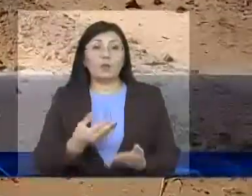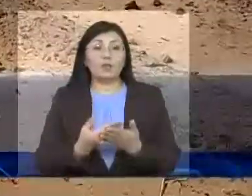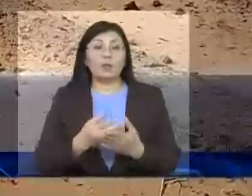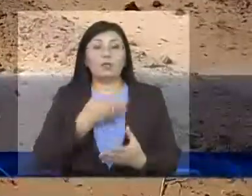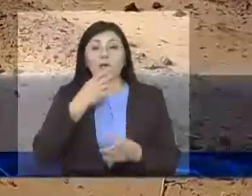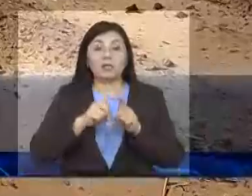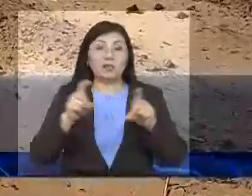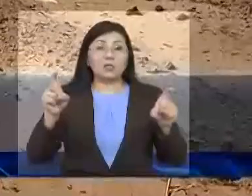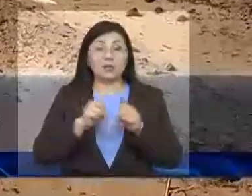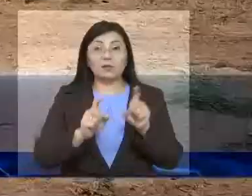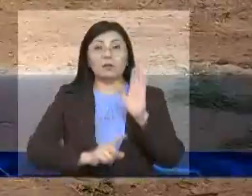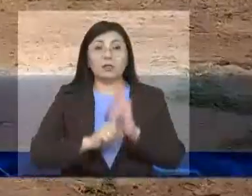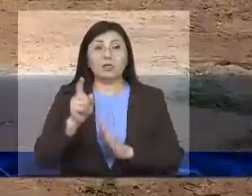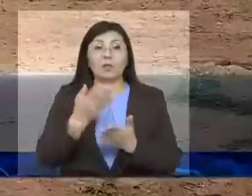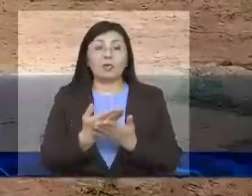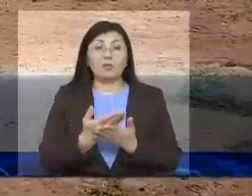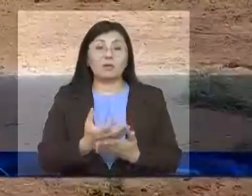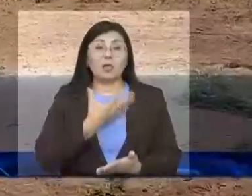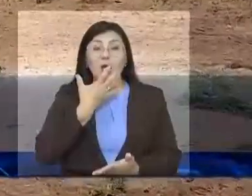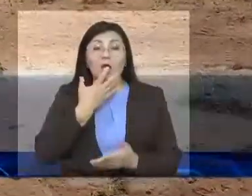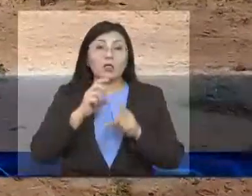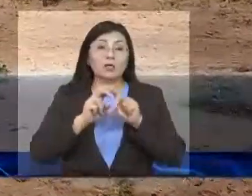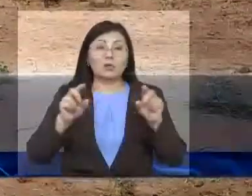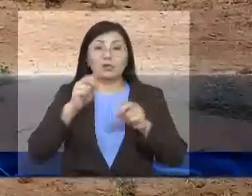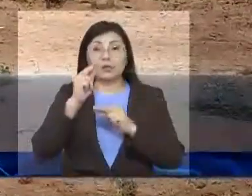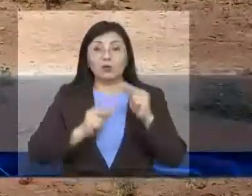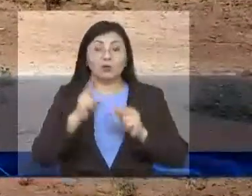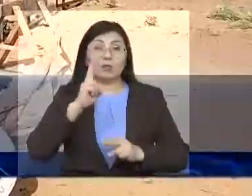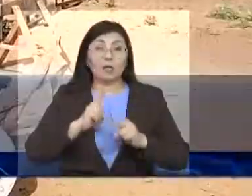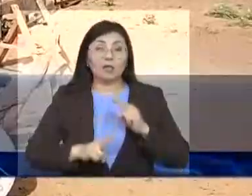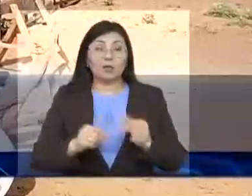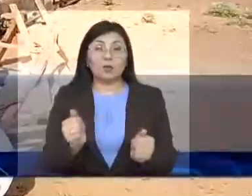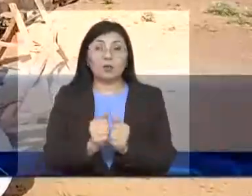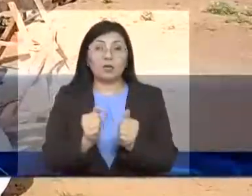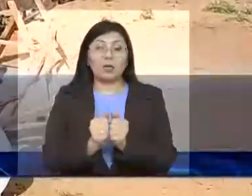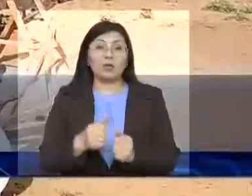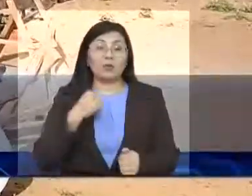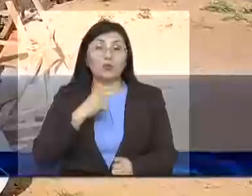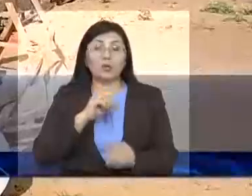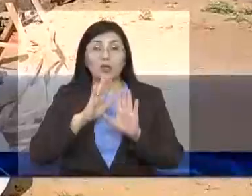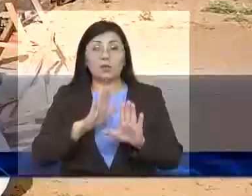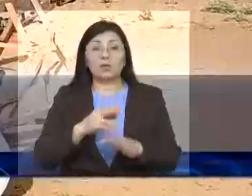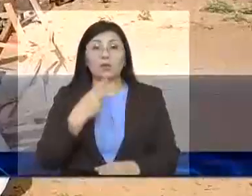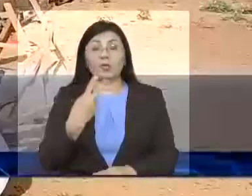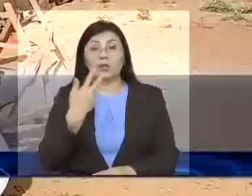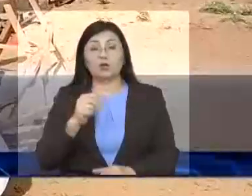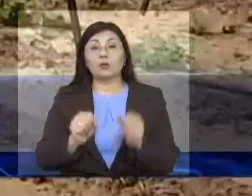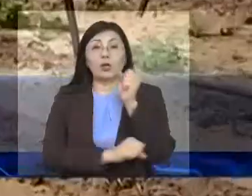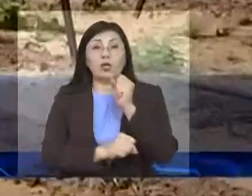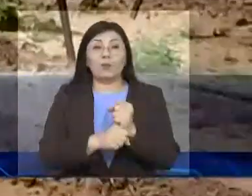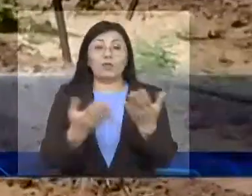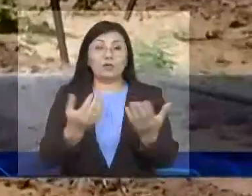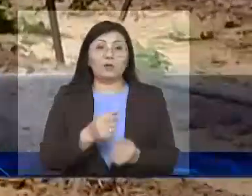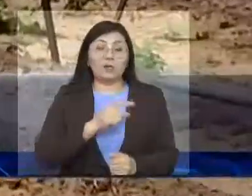жылышай салуды қолға алған. Қаңқасы құрылған жылышай құрылысын биыл аяқтаймын деп отыр. Әрі өзін ғана емес, қол көмек ретінде 2-3 жұмысшы алып,